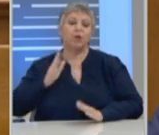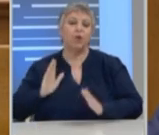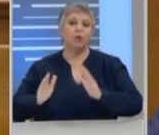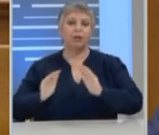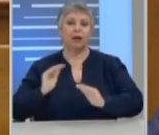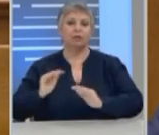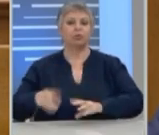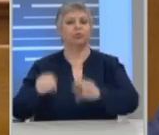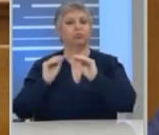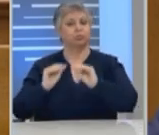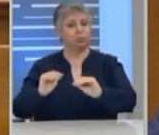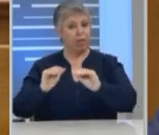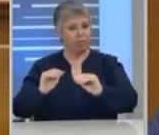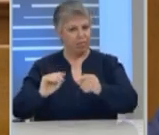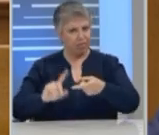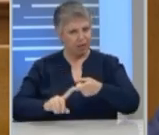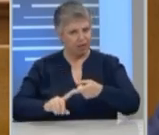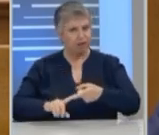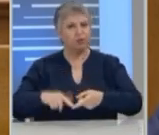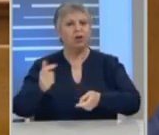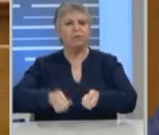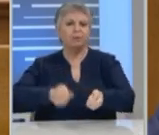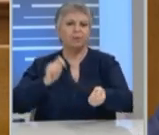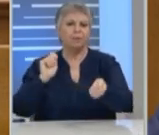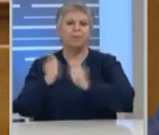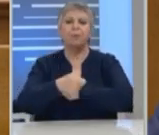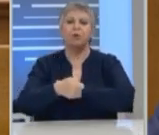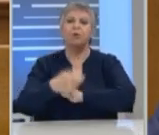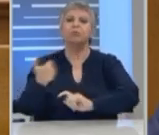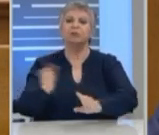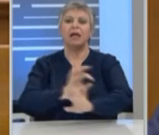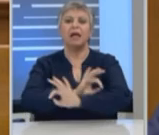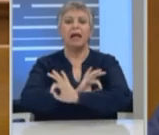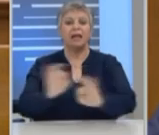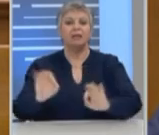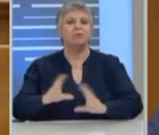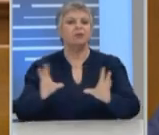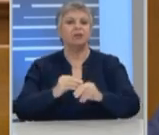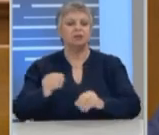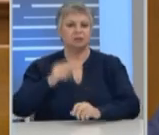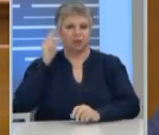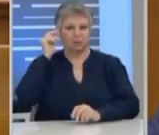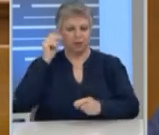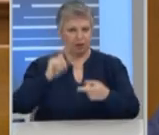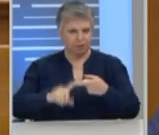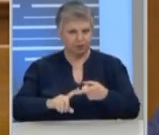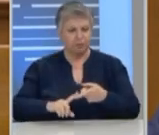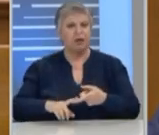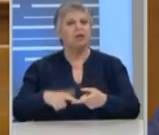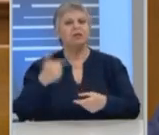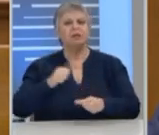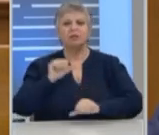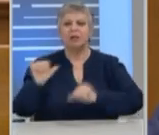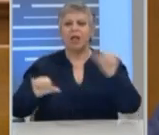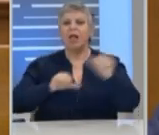της παιδείας, με την μεγάλη μεταρρύθμιση που ήδη είναι έτοιμη για την τριτοβάθμια εκπαίδευση, αλλά και με τη συνολική αλλαγή του